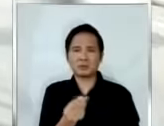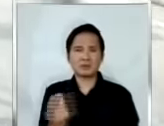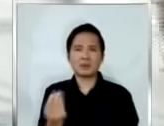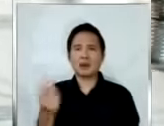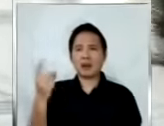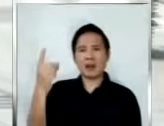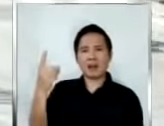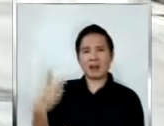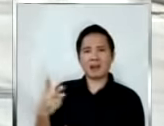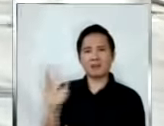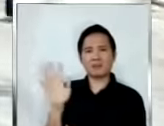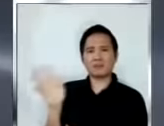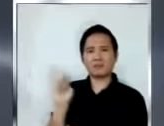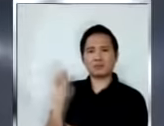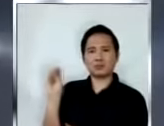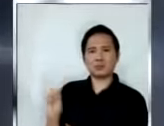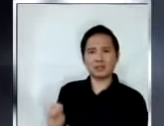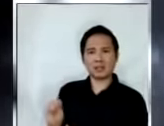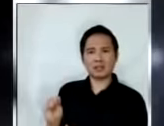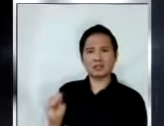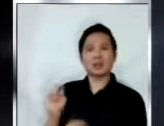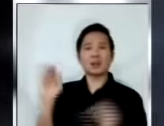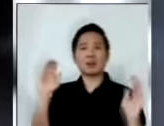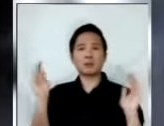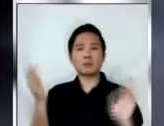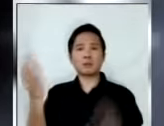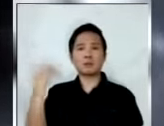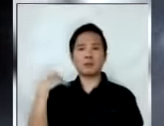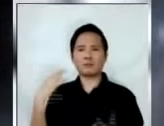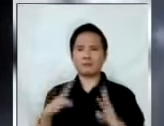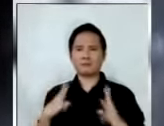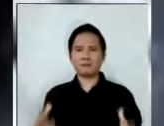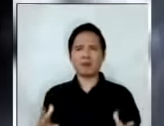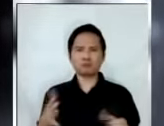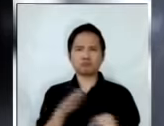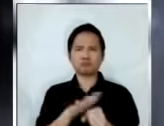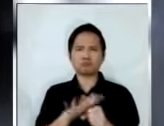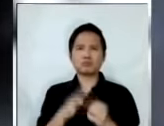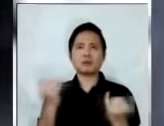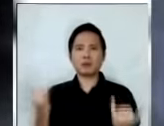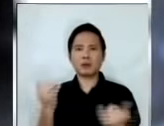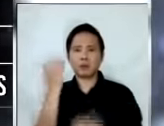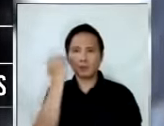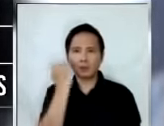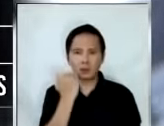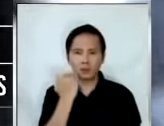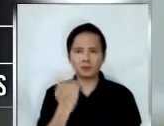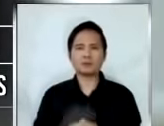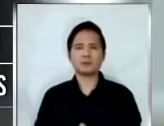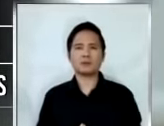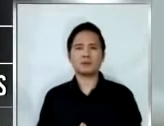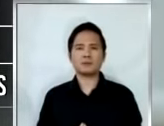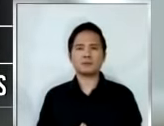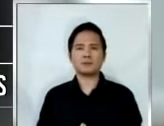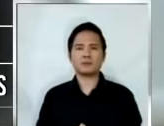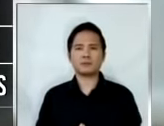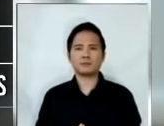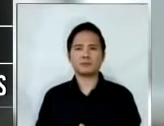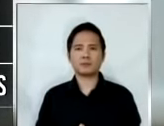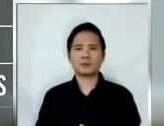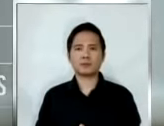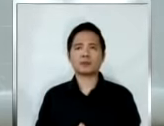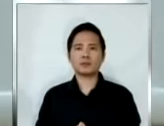bago magka-COVID-19 crisis. Sa Miyerkules, magdadagdag pa ng 9 na ruta, habang 10 ruta naman ang mabubuksan